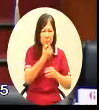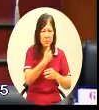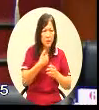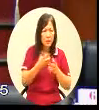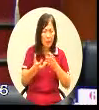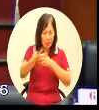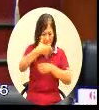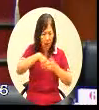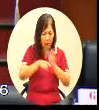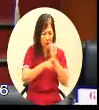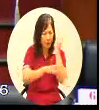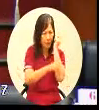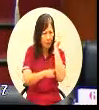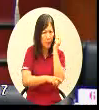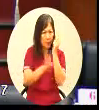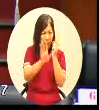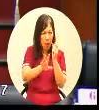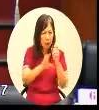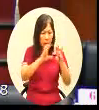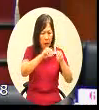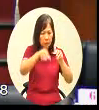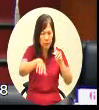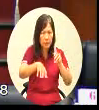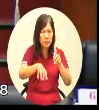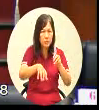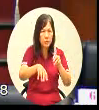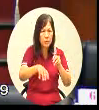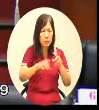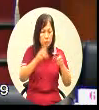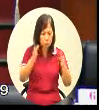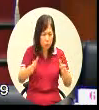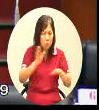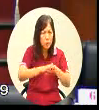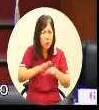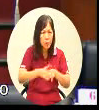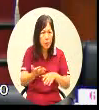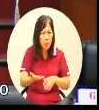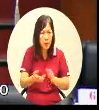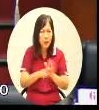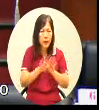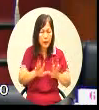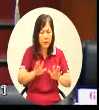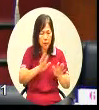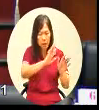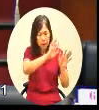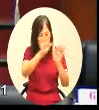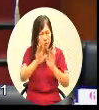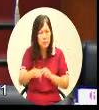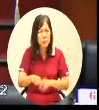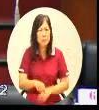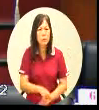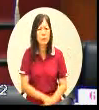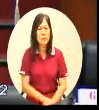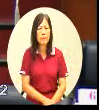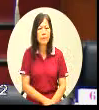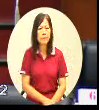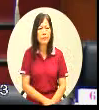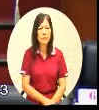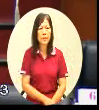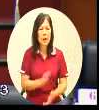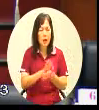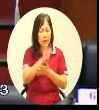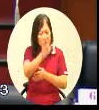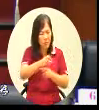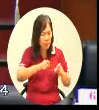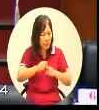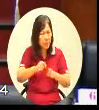海岸管理法所谓海岸地区的这些区段现况的使用，甚至我们后续的